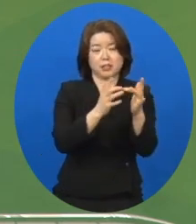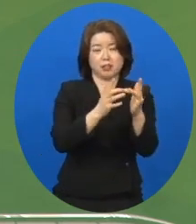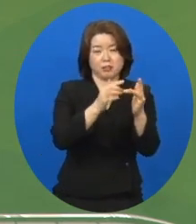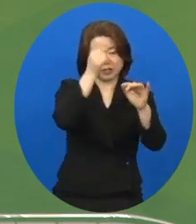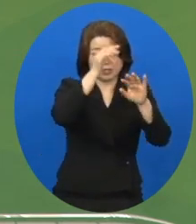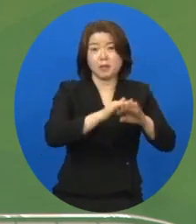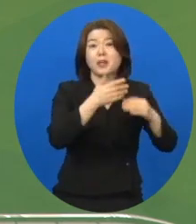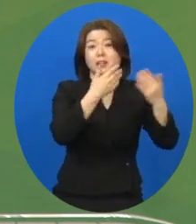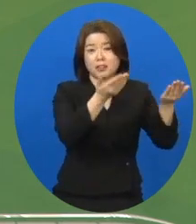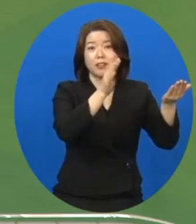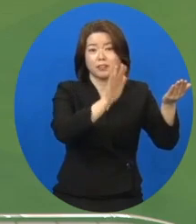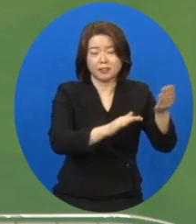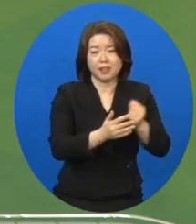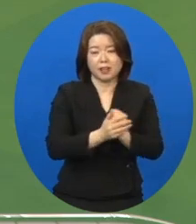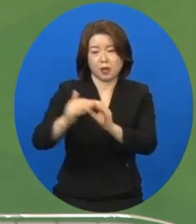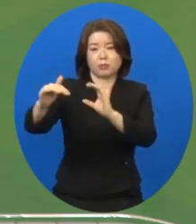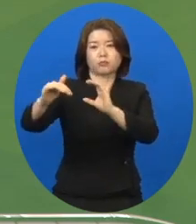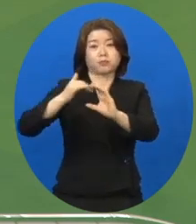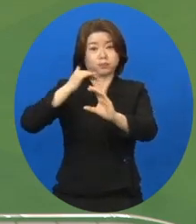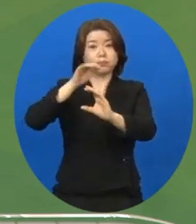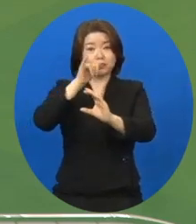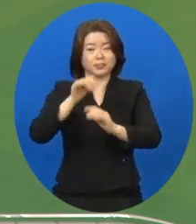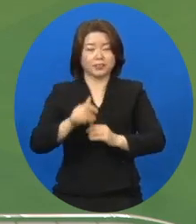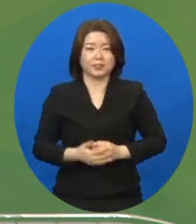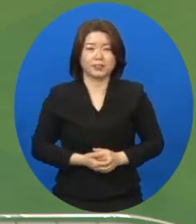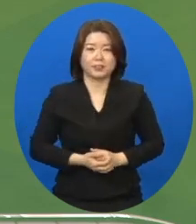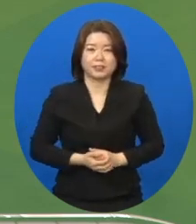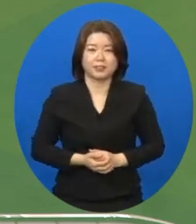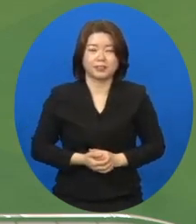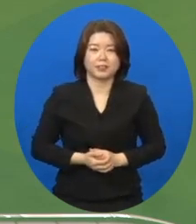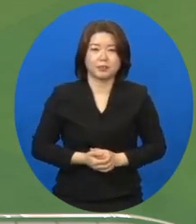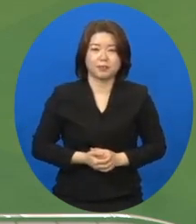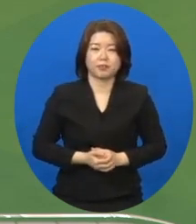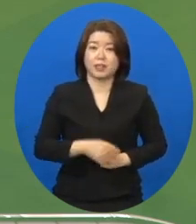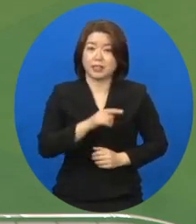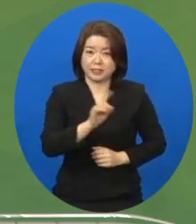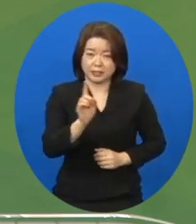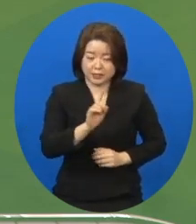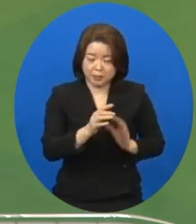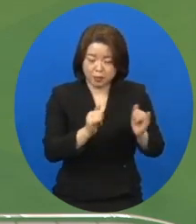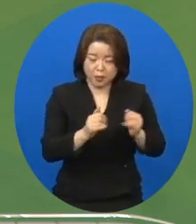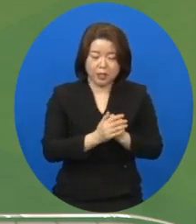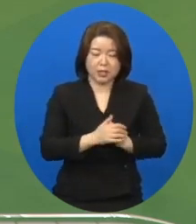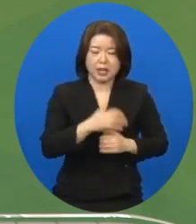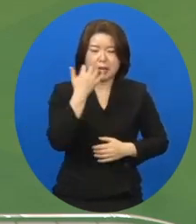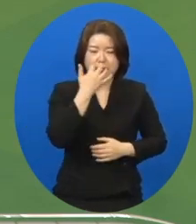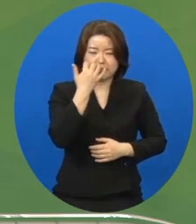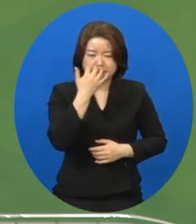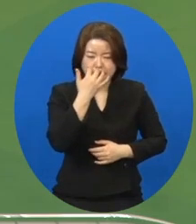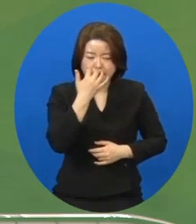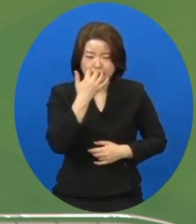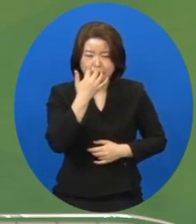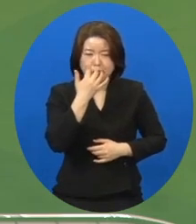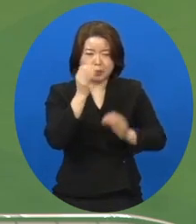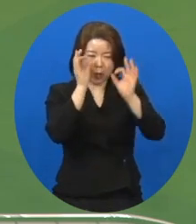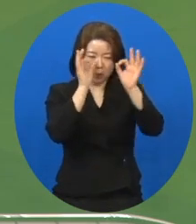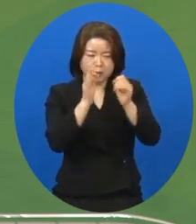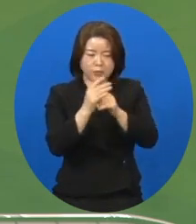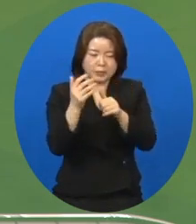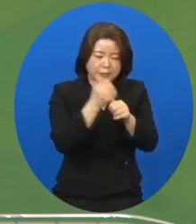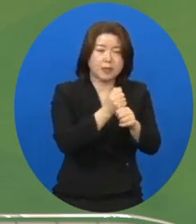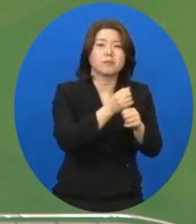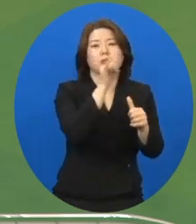분이 메일을 보내오셨어요. 그분은 음란에 사로잡혀 있었다고 했었습니다.